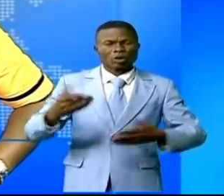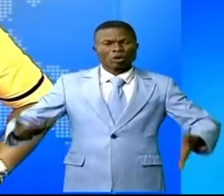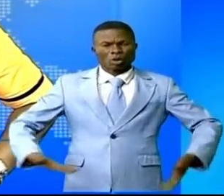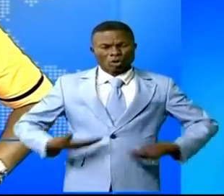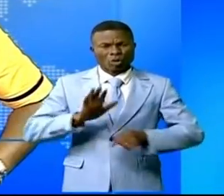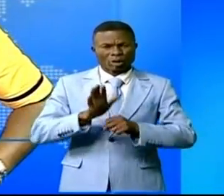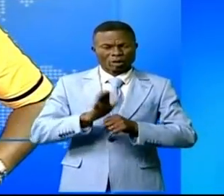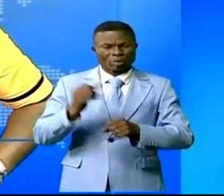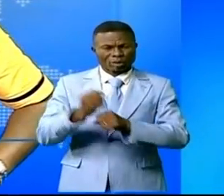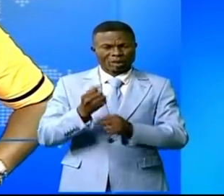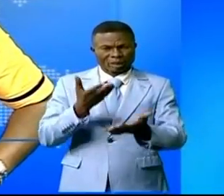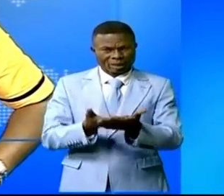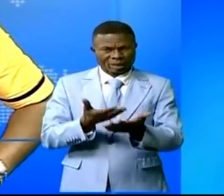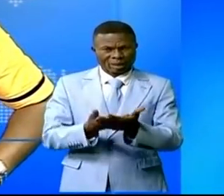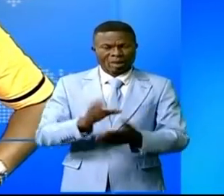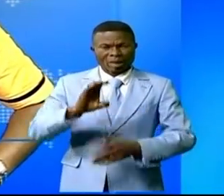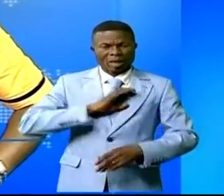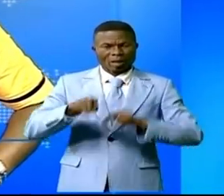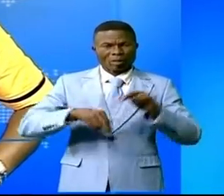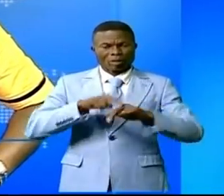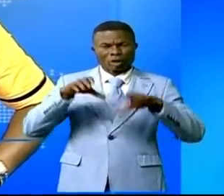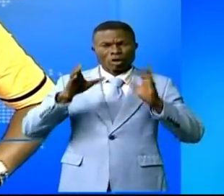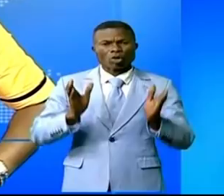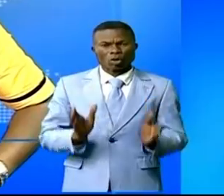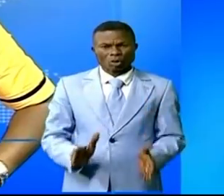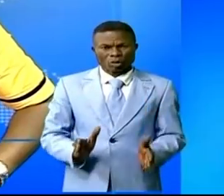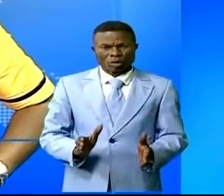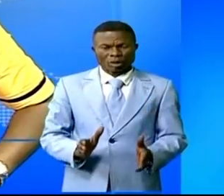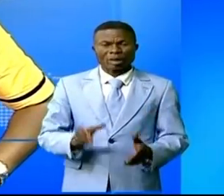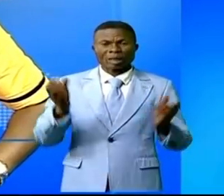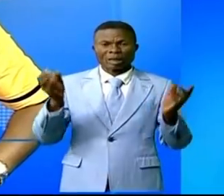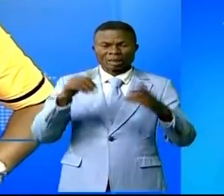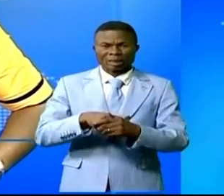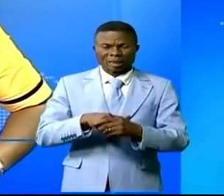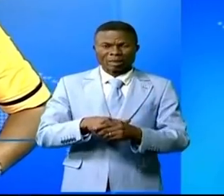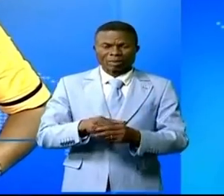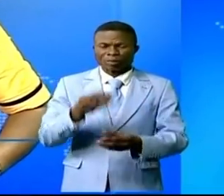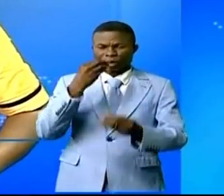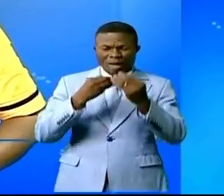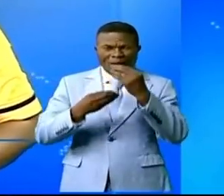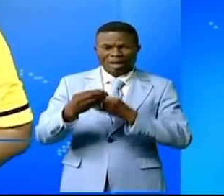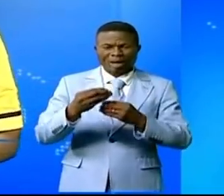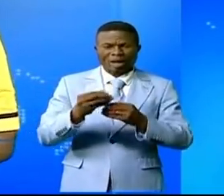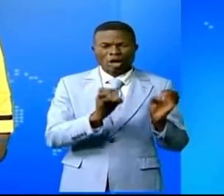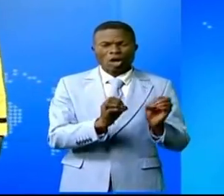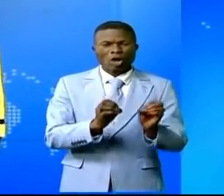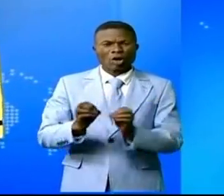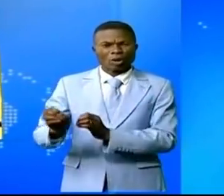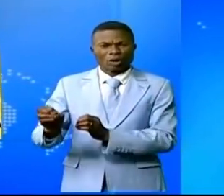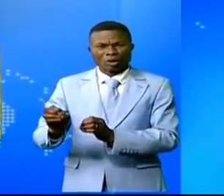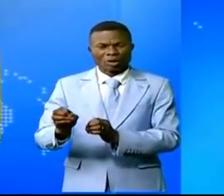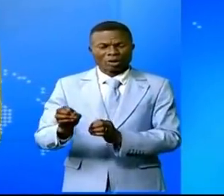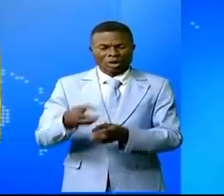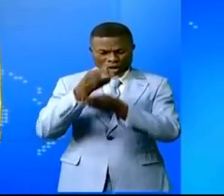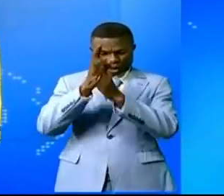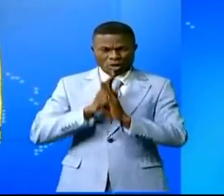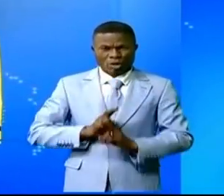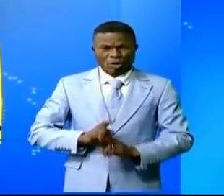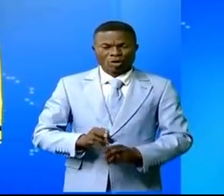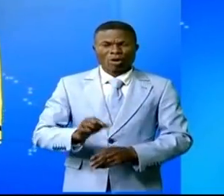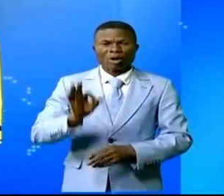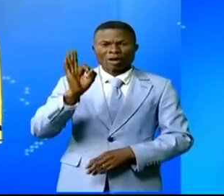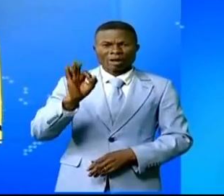la République et la police nationale congolaise. C'était lors d'un repas de corps organisé en leur honneur par Fifi